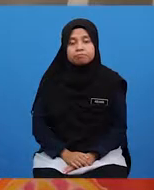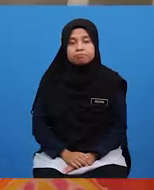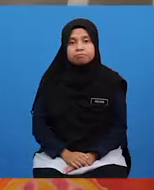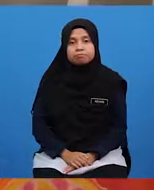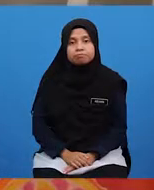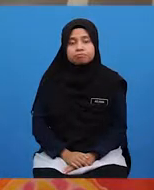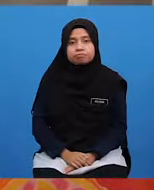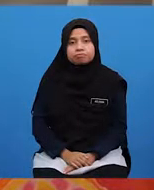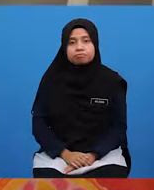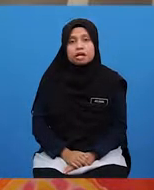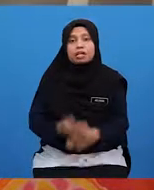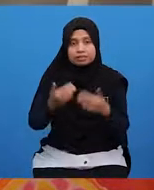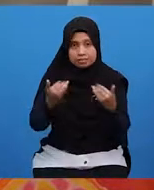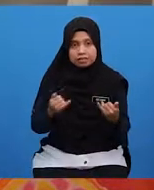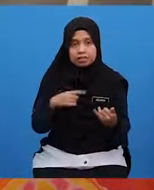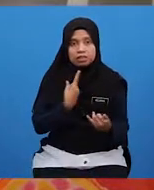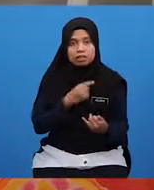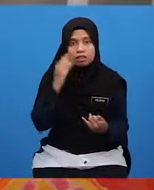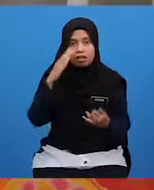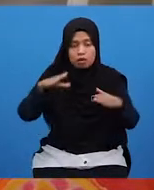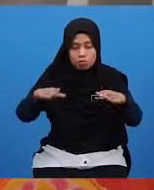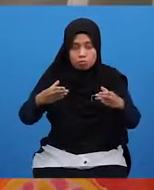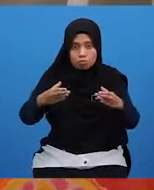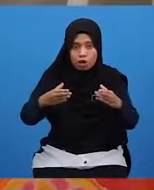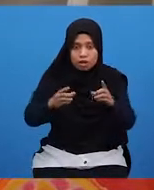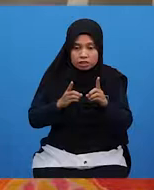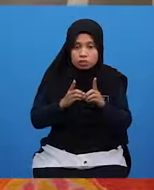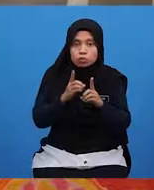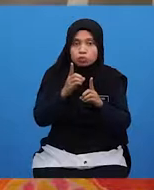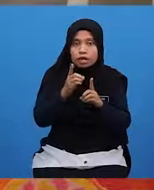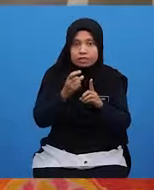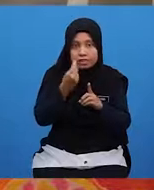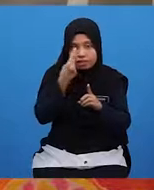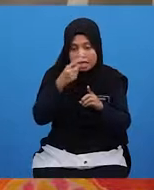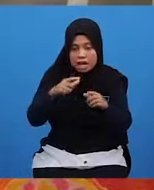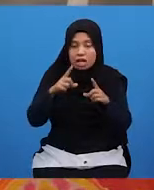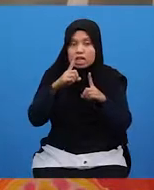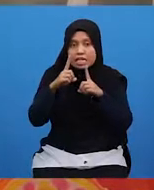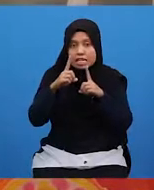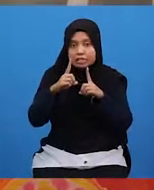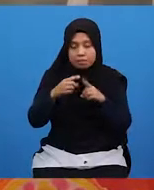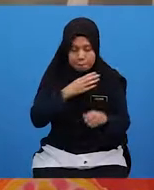Okey, murid-murid, sekarang kita akan membuat sukatan untuk lilin batik terap.